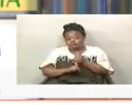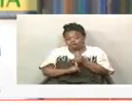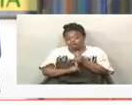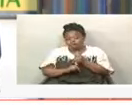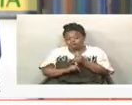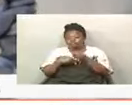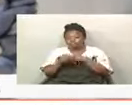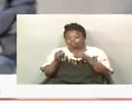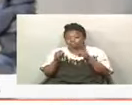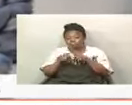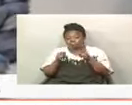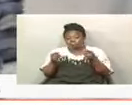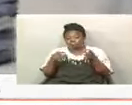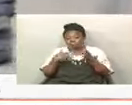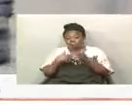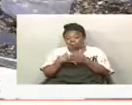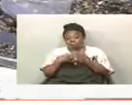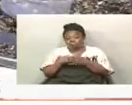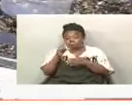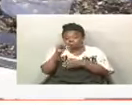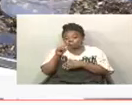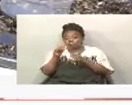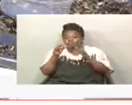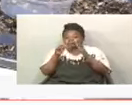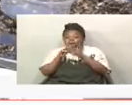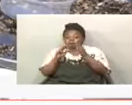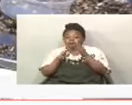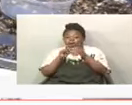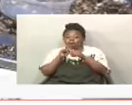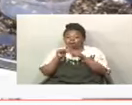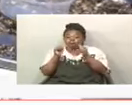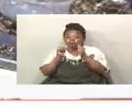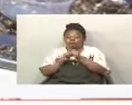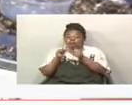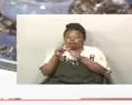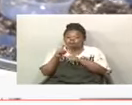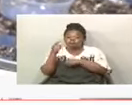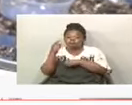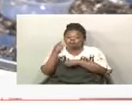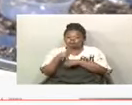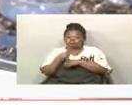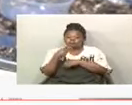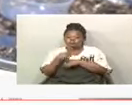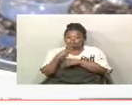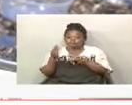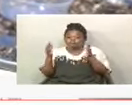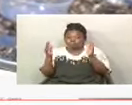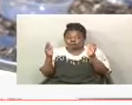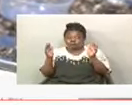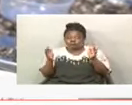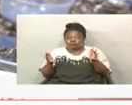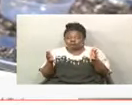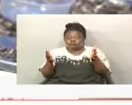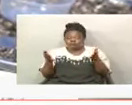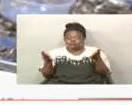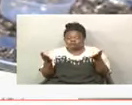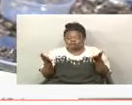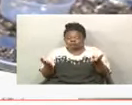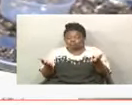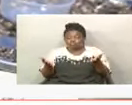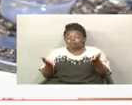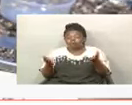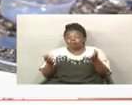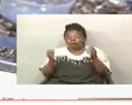ofunamu lita na ekyuma ekitone kya domestic kikola lita 10 olunaku ate kinene kikabejja